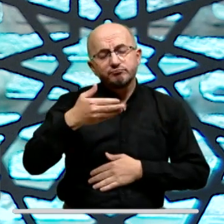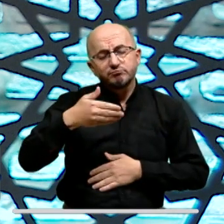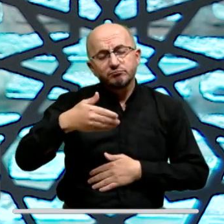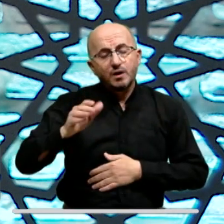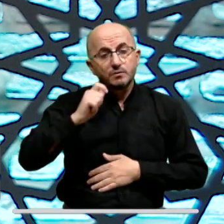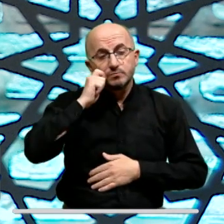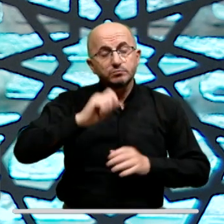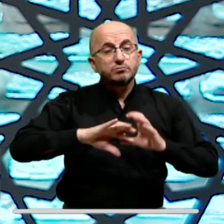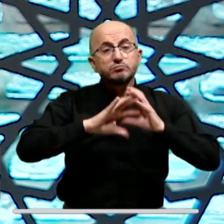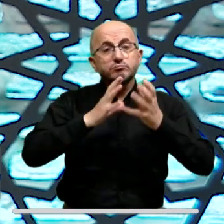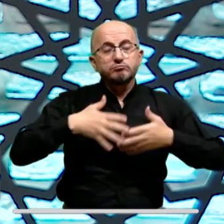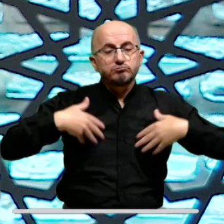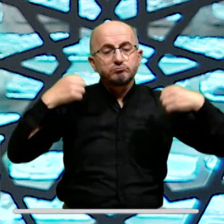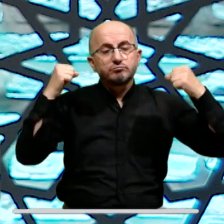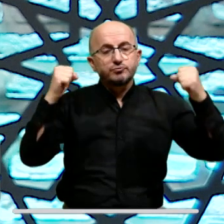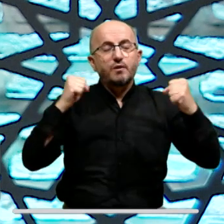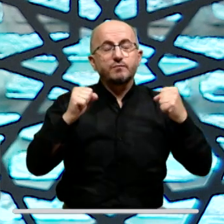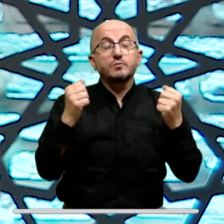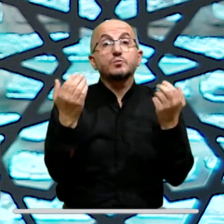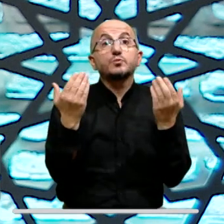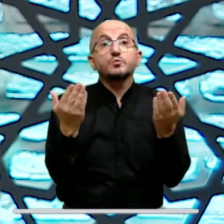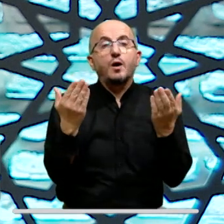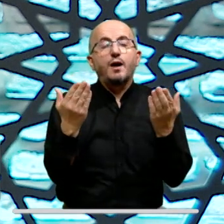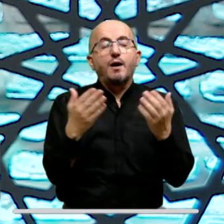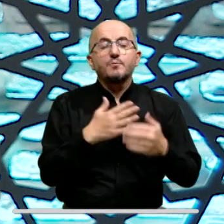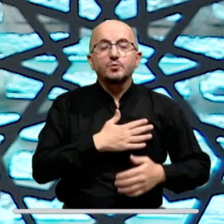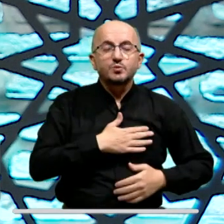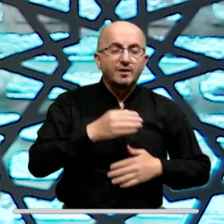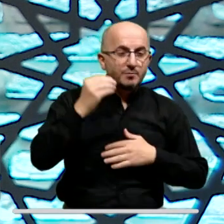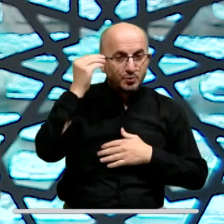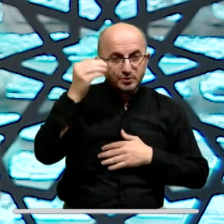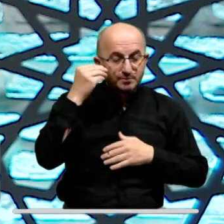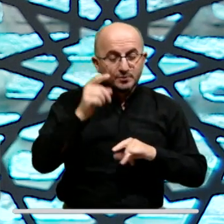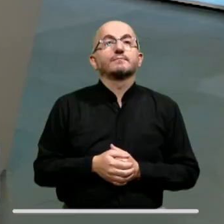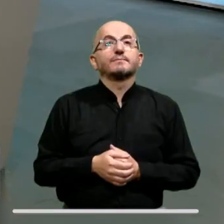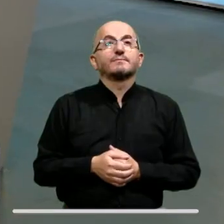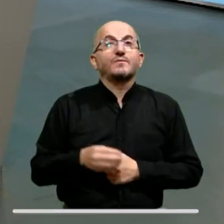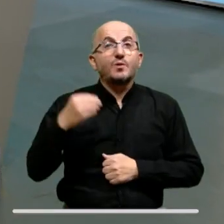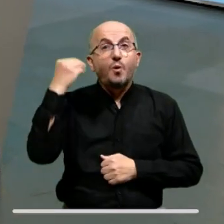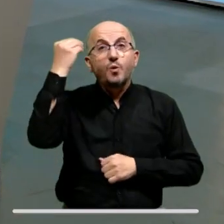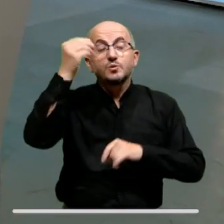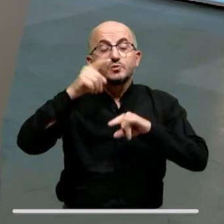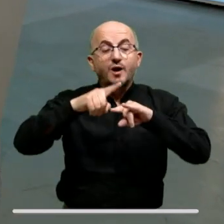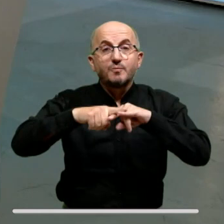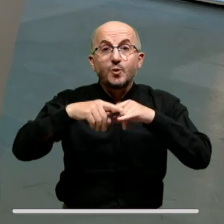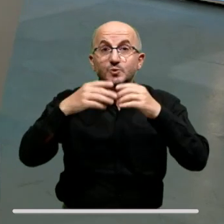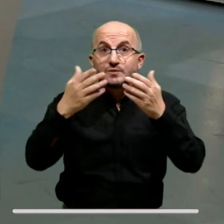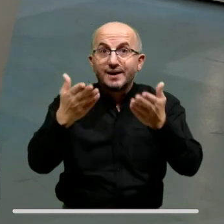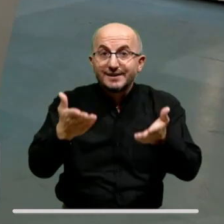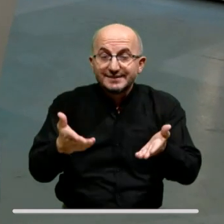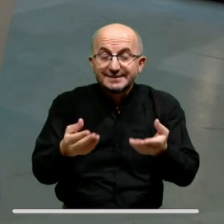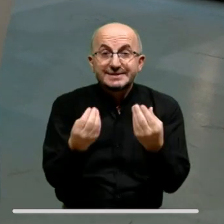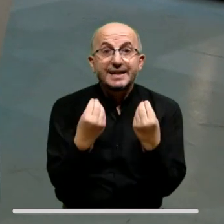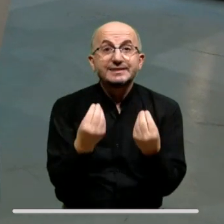Muhammed sağlık, sıhhat, afiyet bulsun niyazıyla muhterem hocamıza bir hoş geldiniz diyelim. Hocam hoş geldiniz, sefa getirdiniz. Hoş bulduk, teşekkür